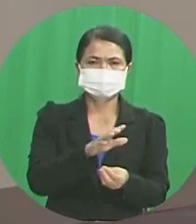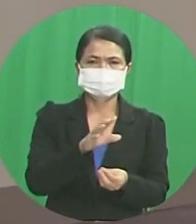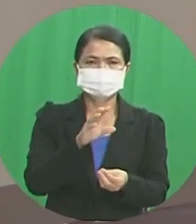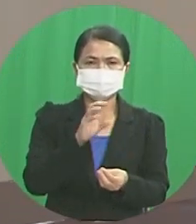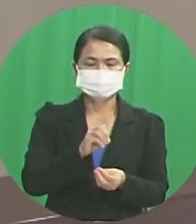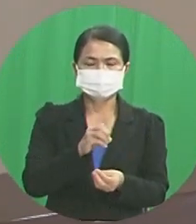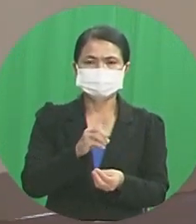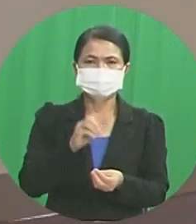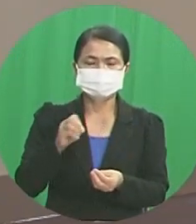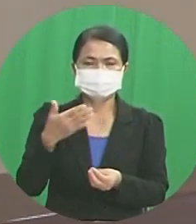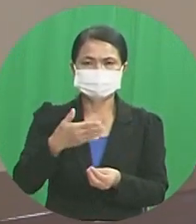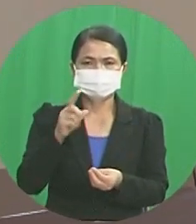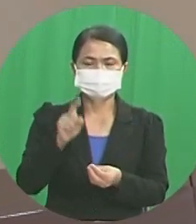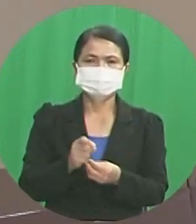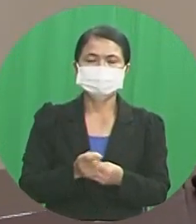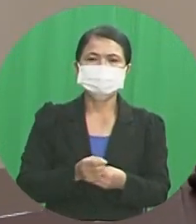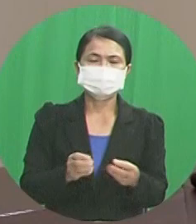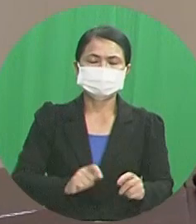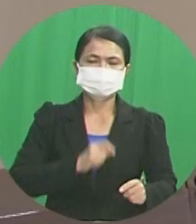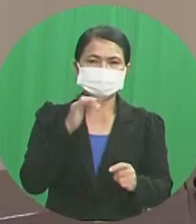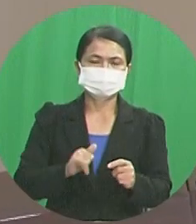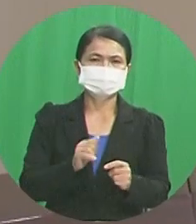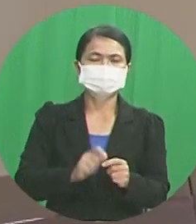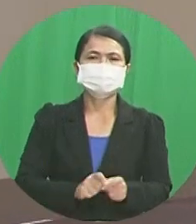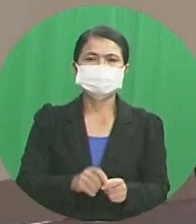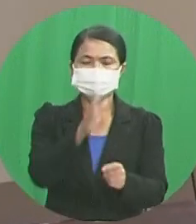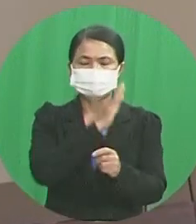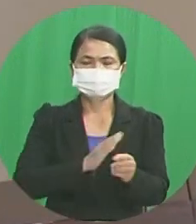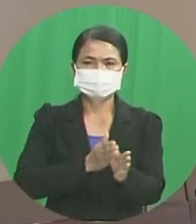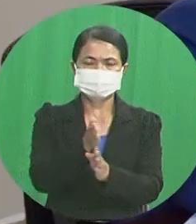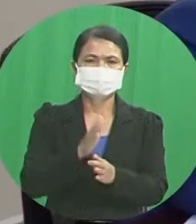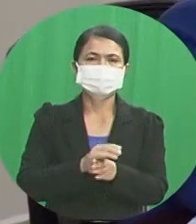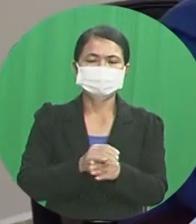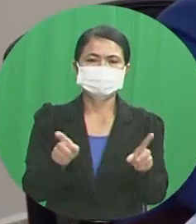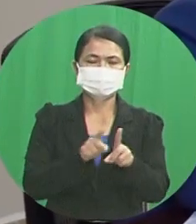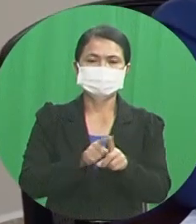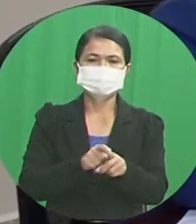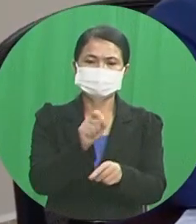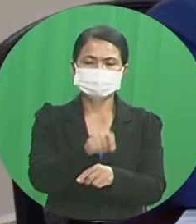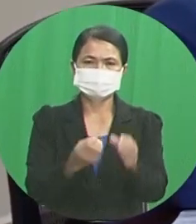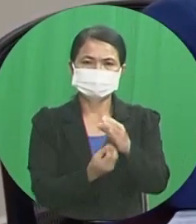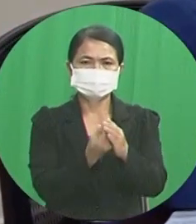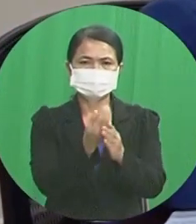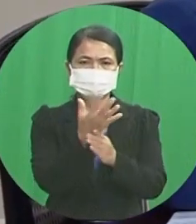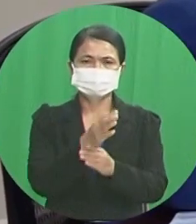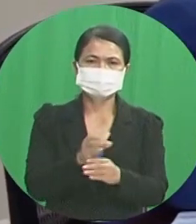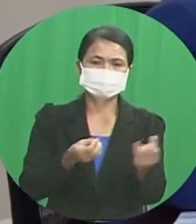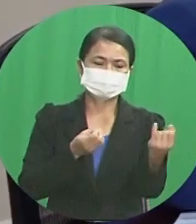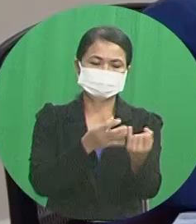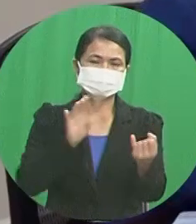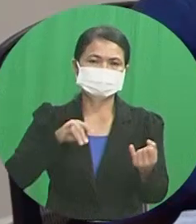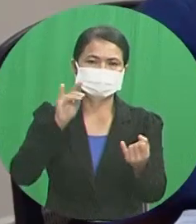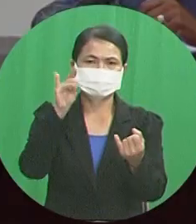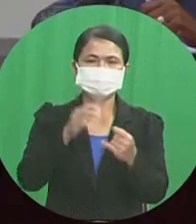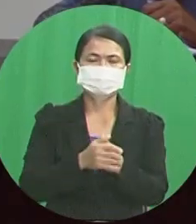5,091គ្រួសារនឹងទទួលបានដីសម្រាប់រស់នៅនិងប្រកបរបរកសិកម្មមានដូចជាការដាំដុះដំណាំនិងការចិញ្ចឹមសត្វ